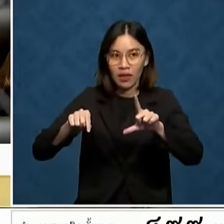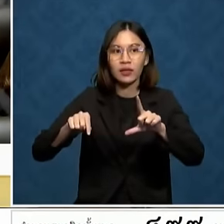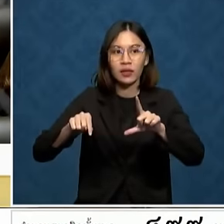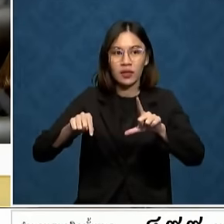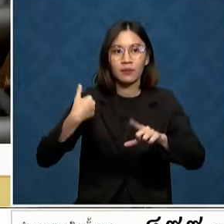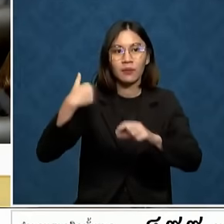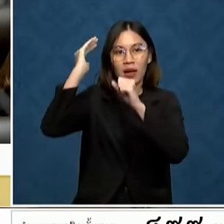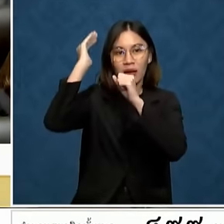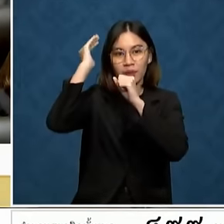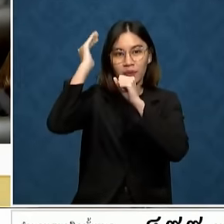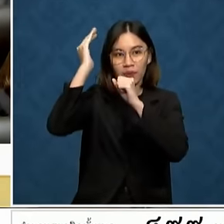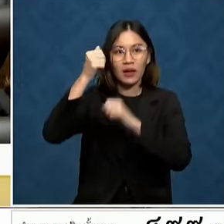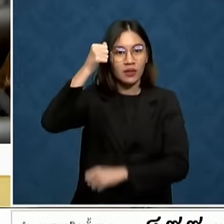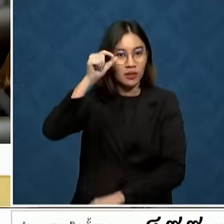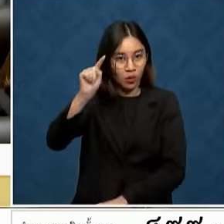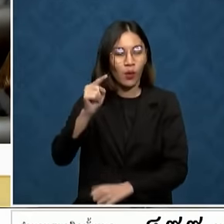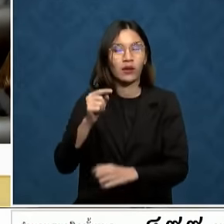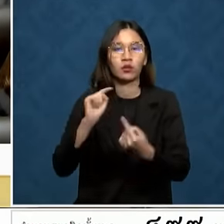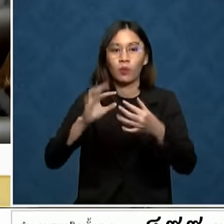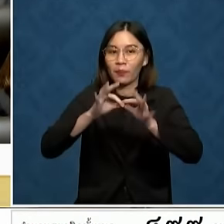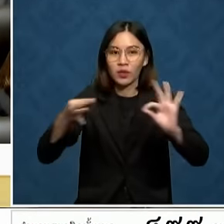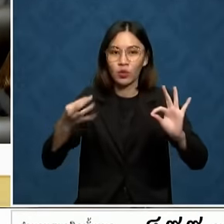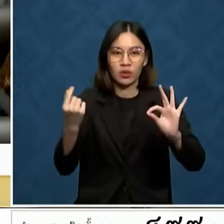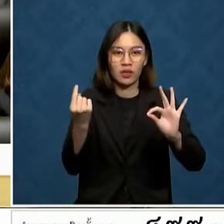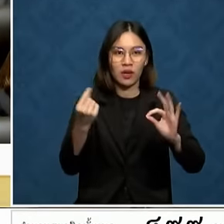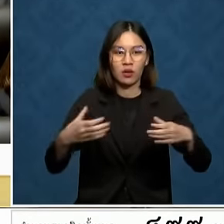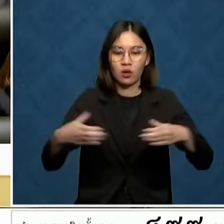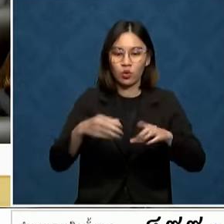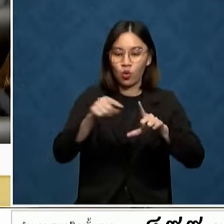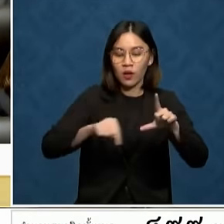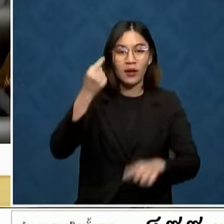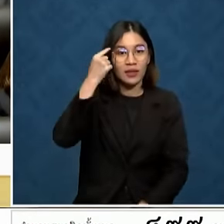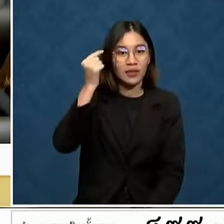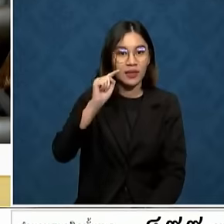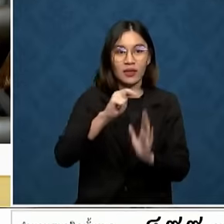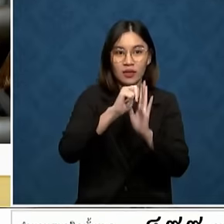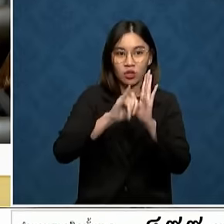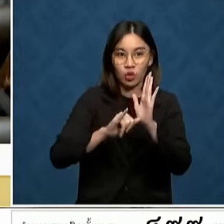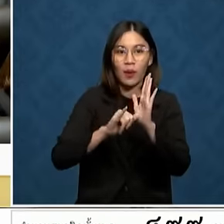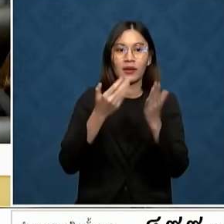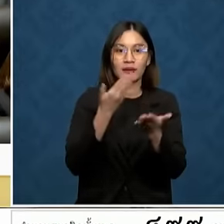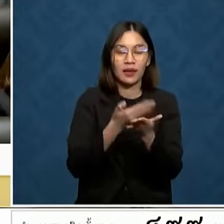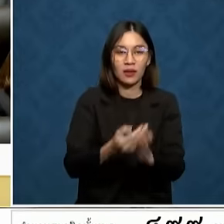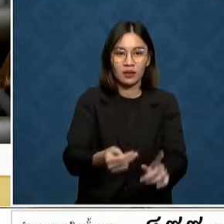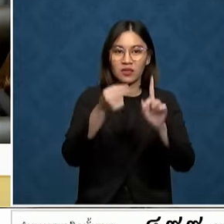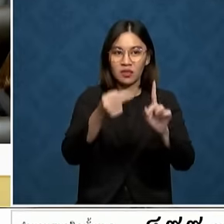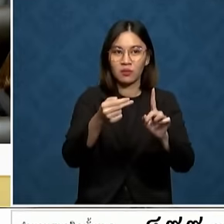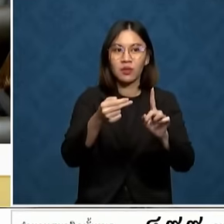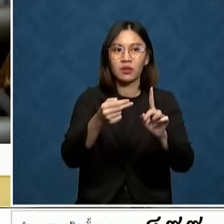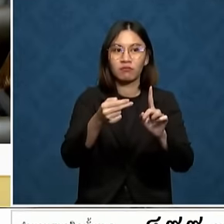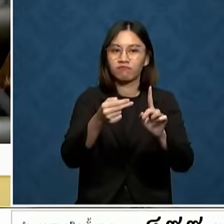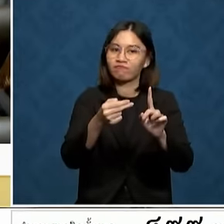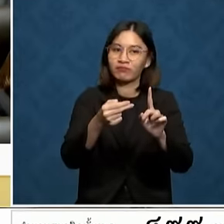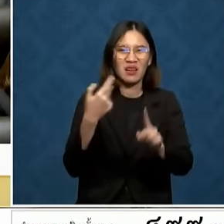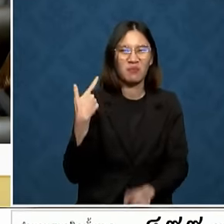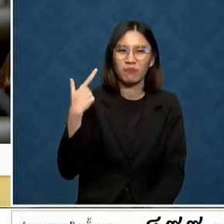ทไดมกอภิปรายมาตลอด 1 วทผ่านมานใ 1 ปโยคครัพักเก้าไลามองว่าโบาย Digital Wallet นั้นเป็นโบายที่ได้ไม่